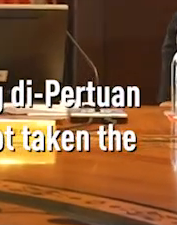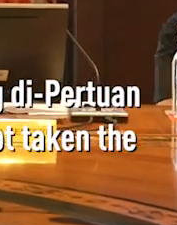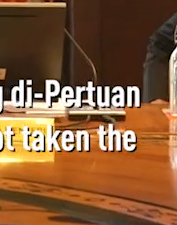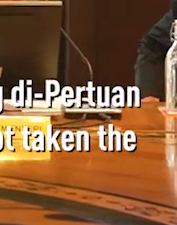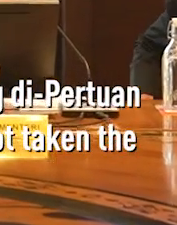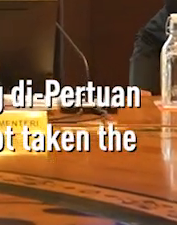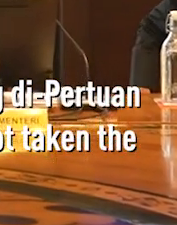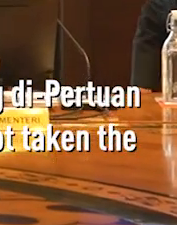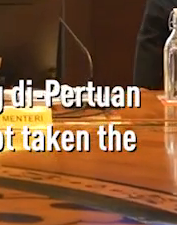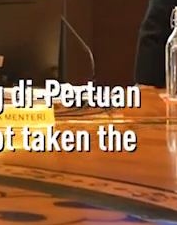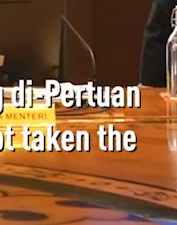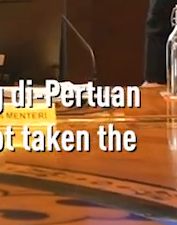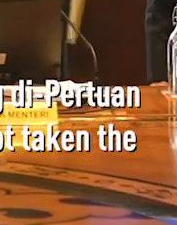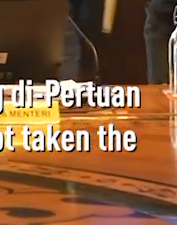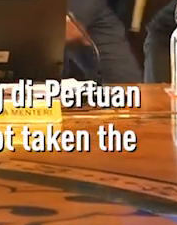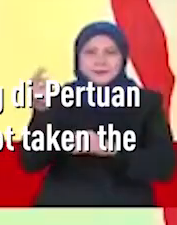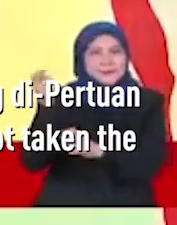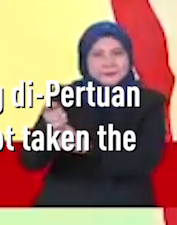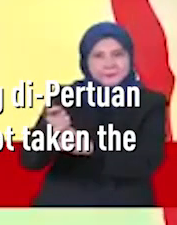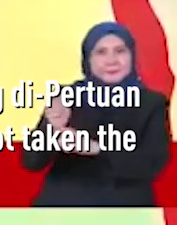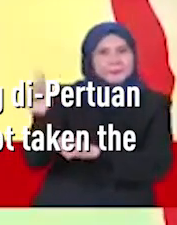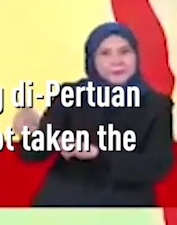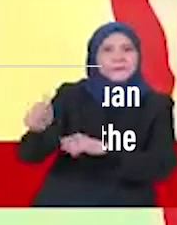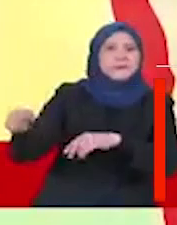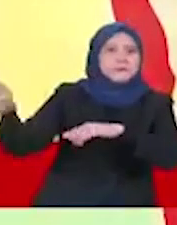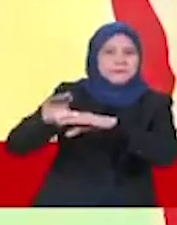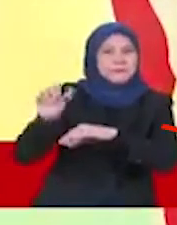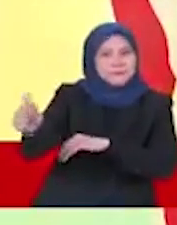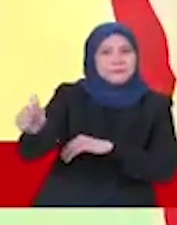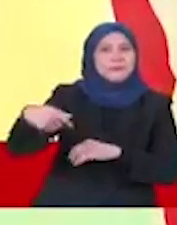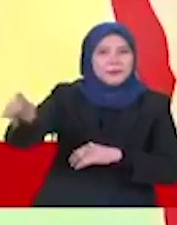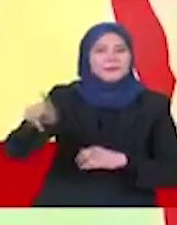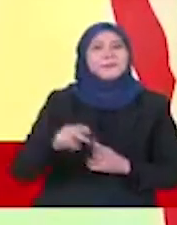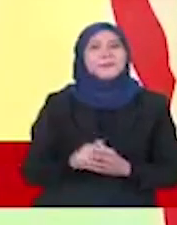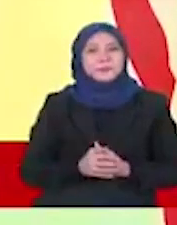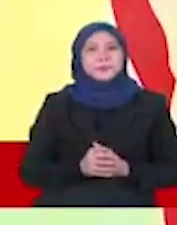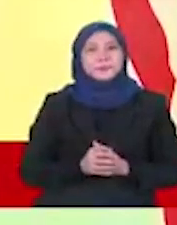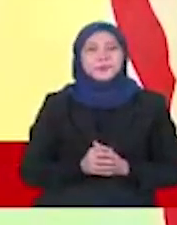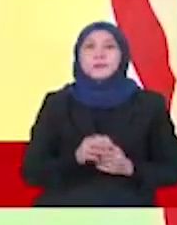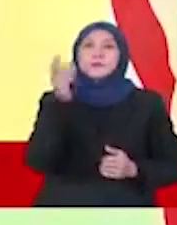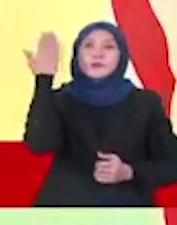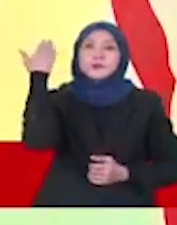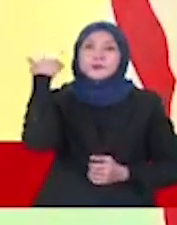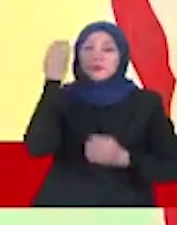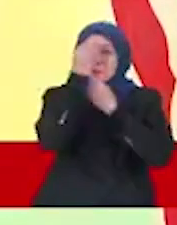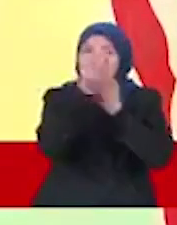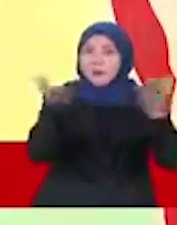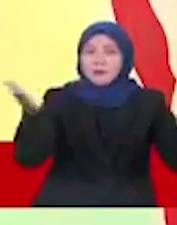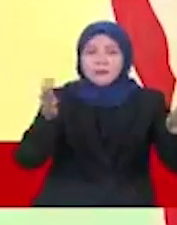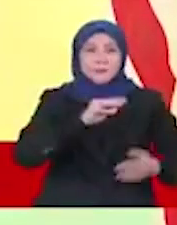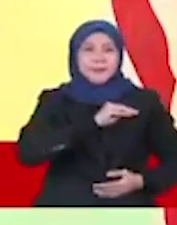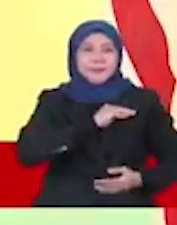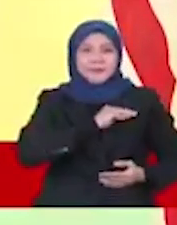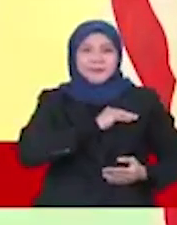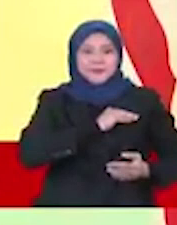cabinet meeting today. Saya juga nak sebut bahawa bila kita kata potongan gaji bagi menteri dan juga